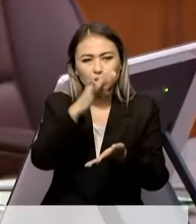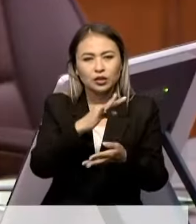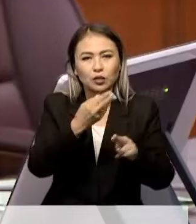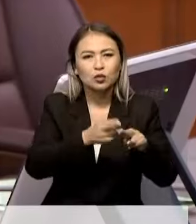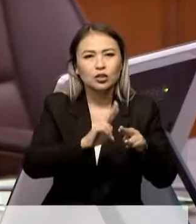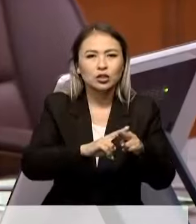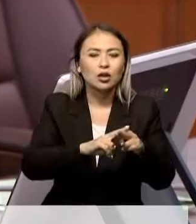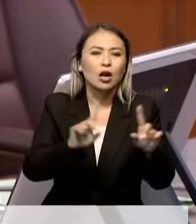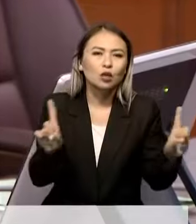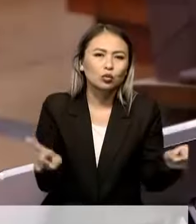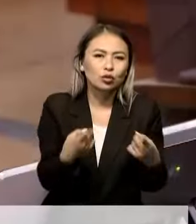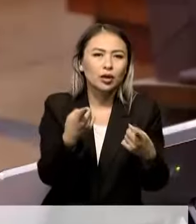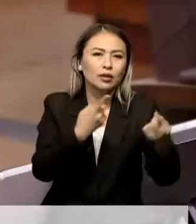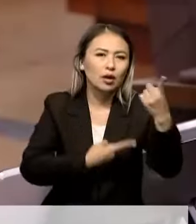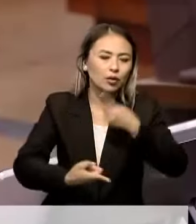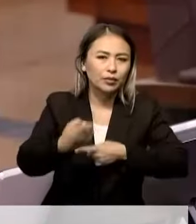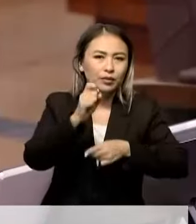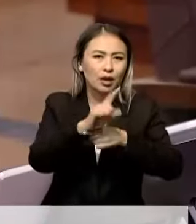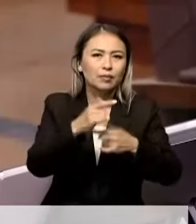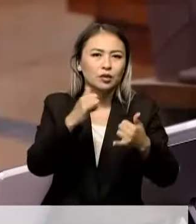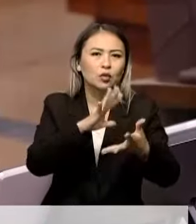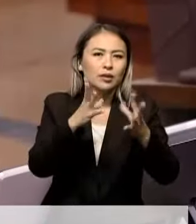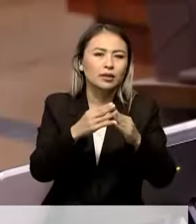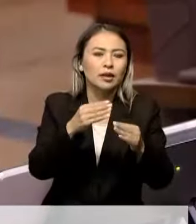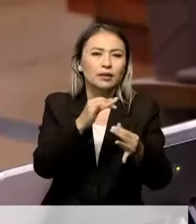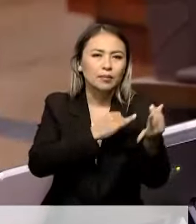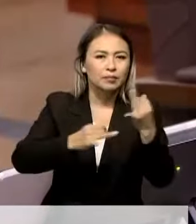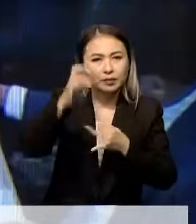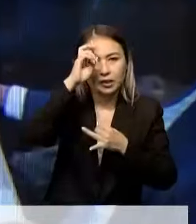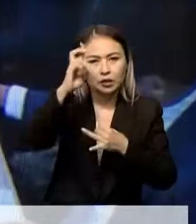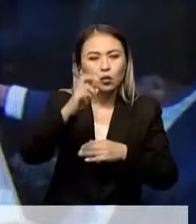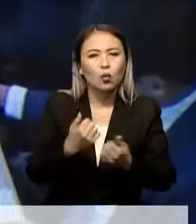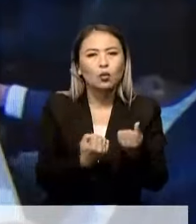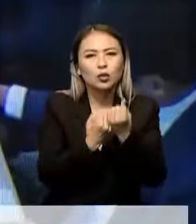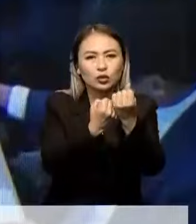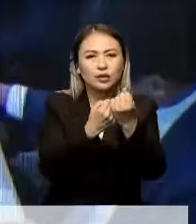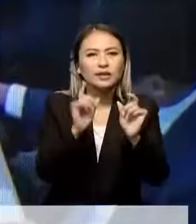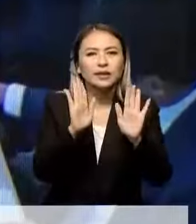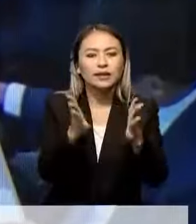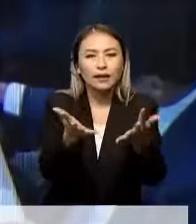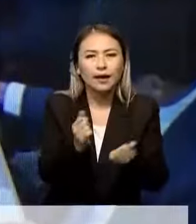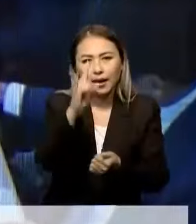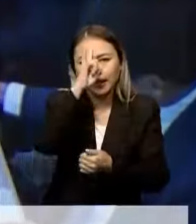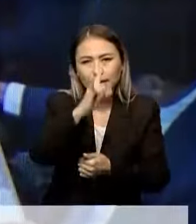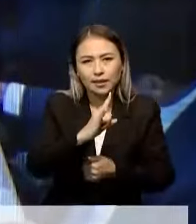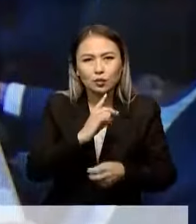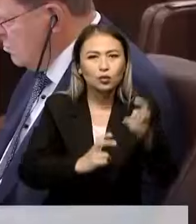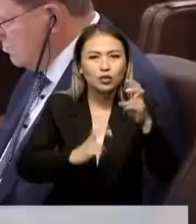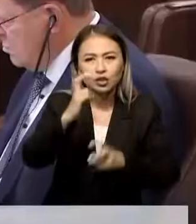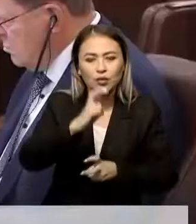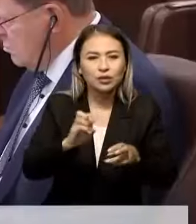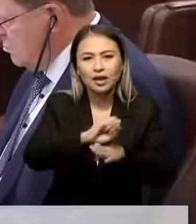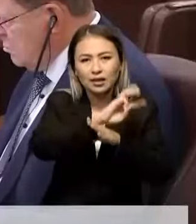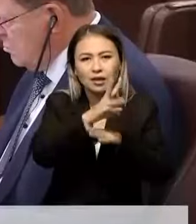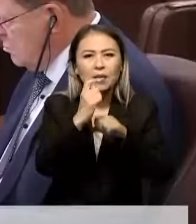бұл шекті көрсеткішті арттыру үшін қайта қарауды тапсырды. Әрбір жобаны талдап, мемлекетті қолдау алушыларға тек қана қазақстандық